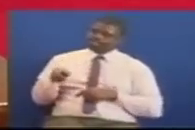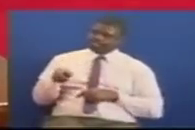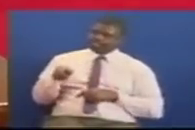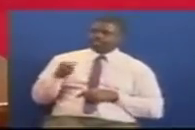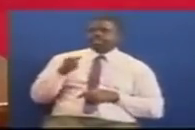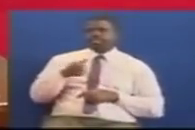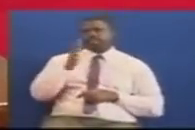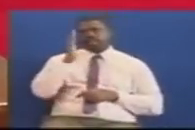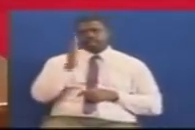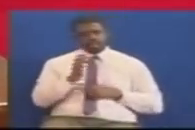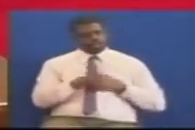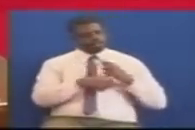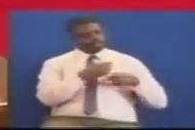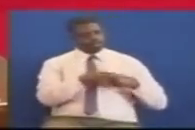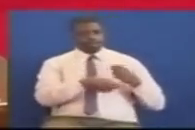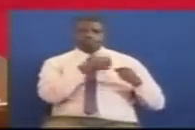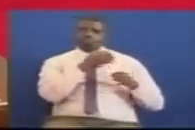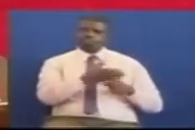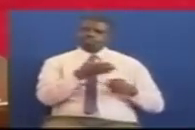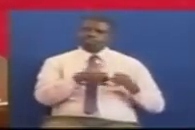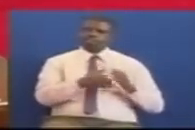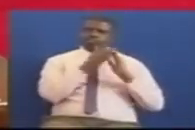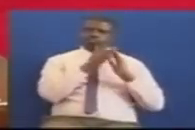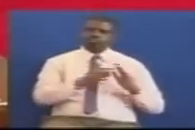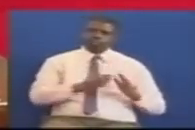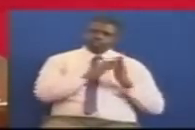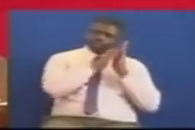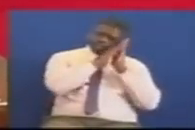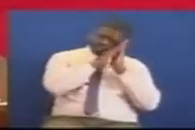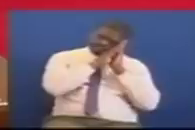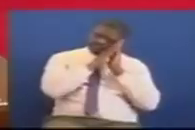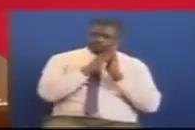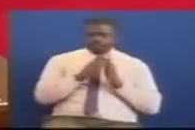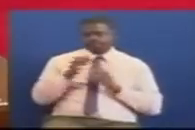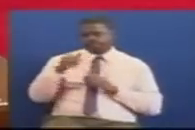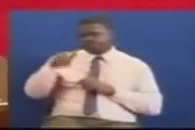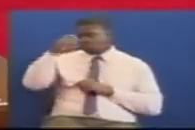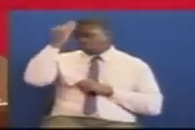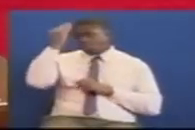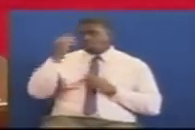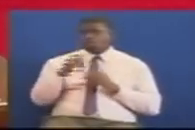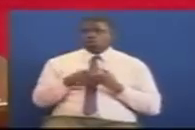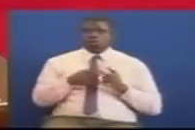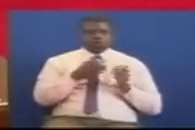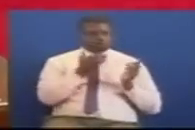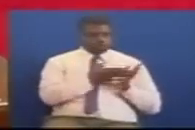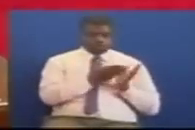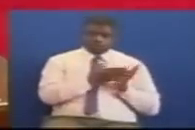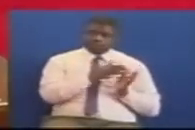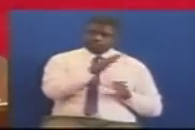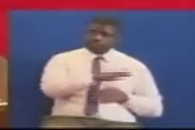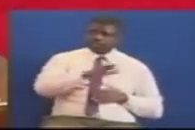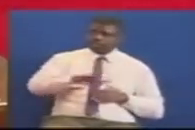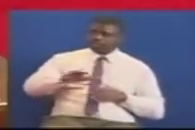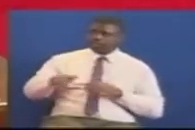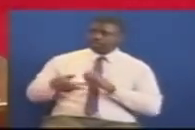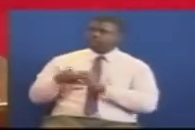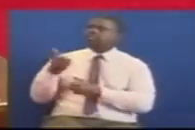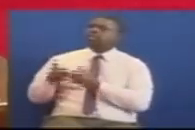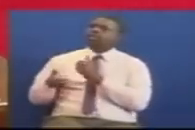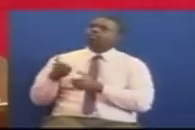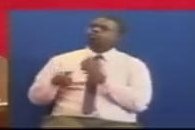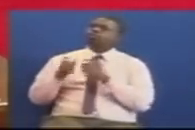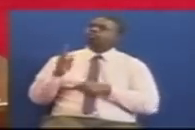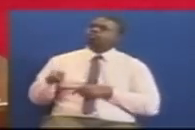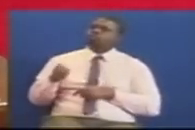serikali imeendelea na ujenzi wa mabweni na hostel katika shule na vyuo, hasa katika mazingira yenye changamoto, ambapo wanafunzi wa kike